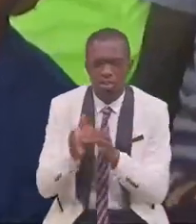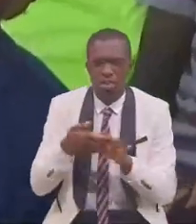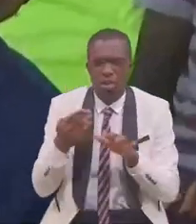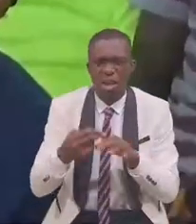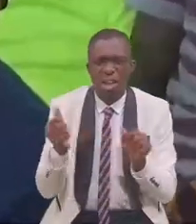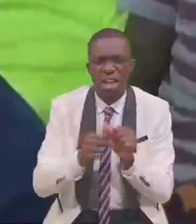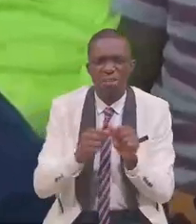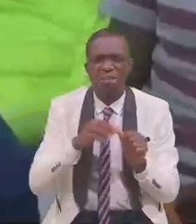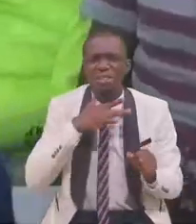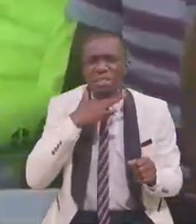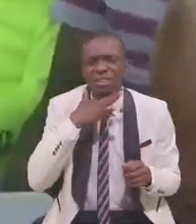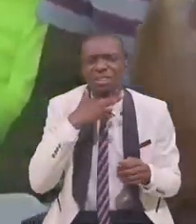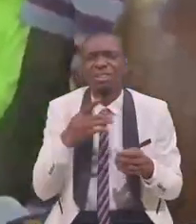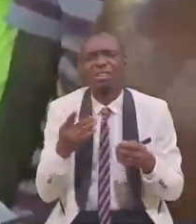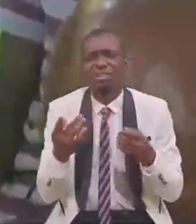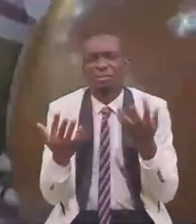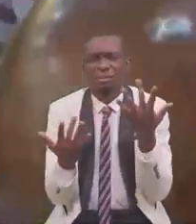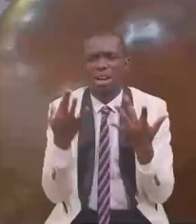la flamme qui ôte